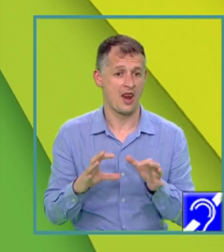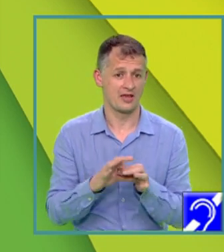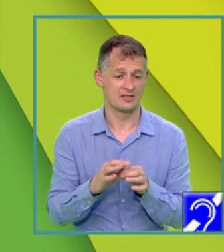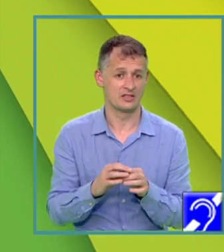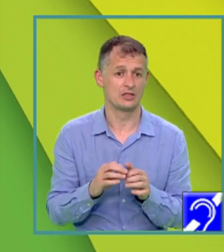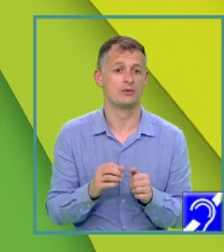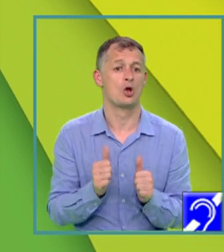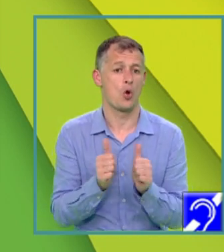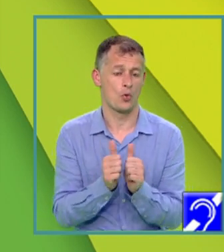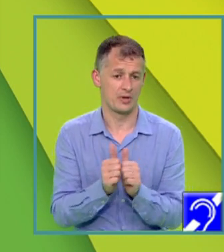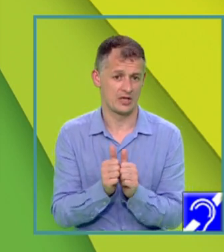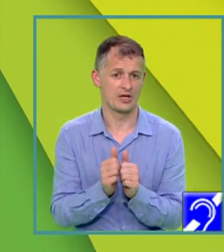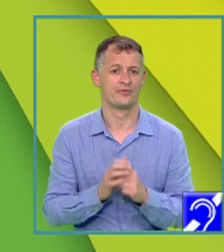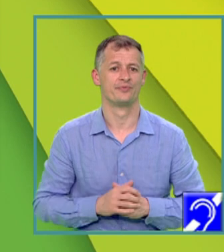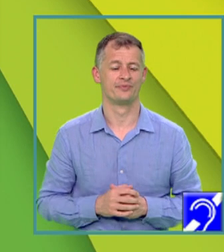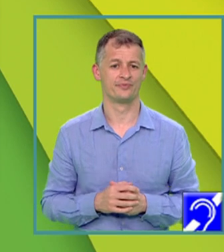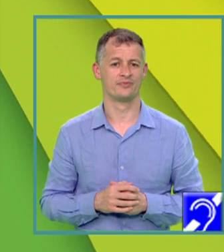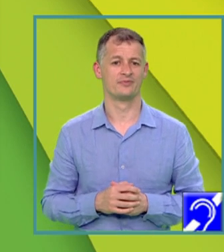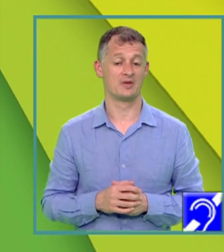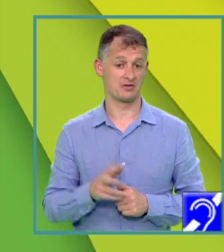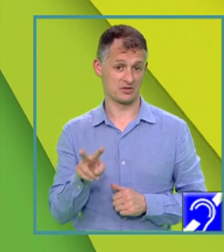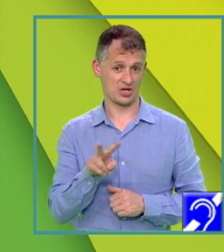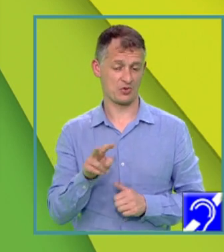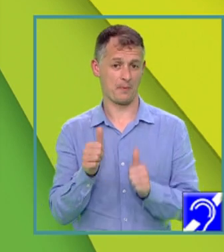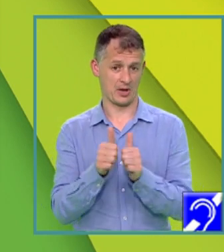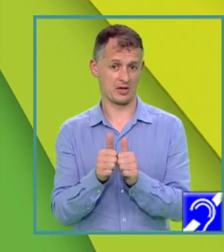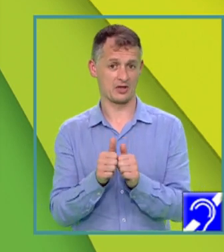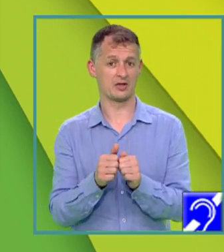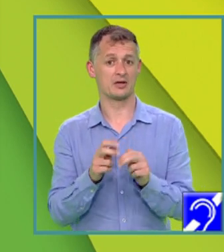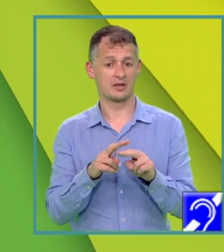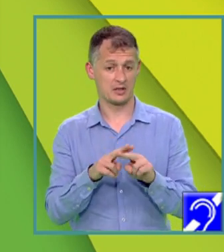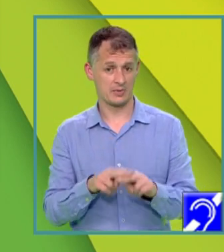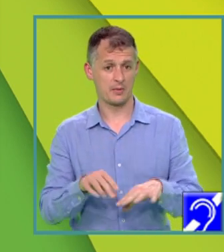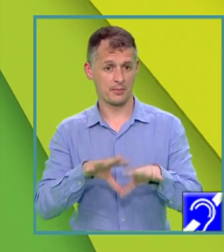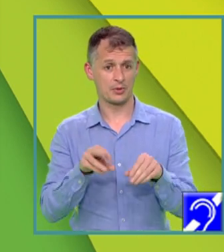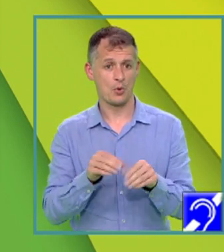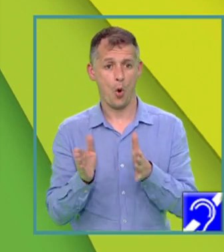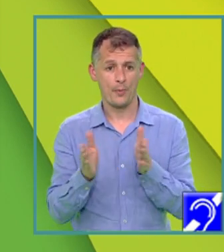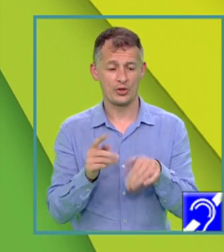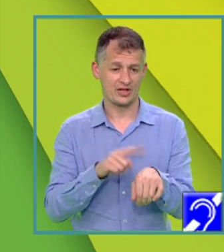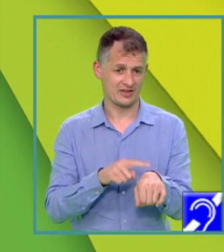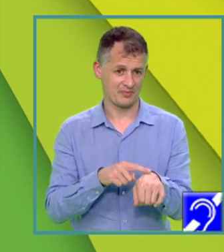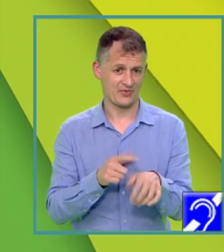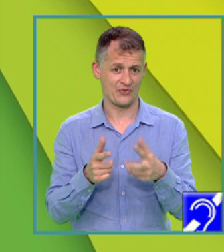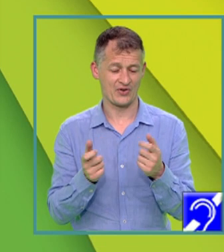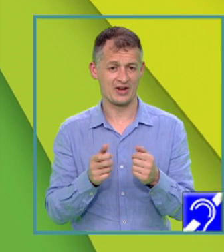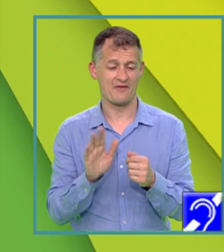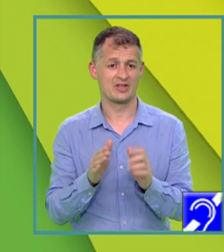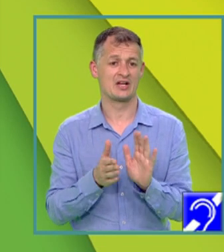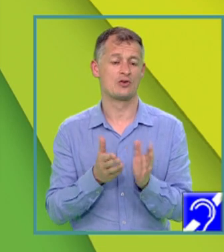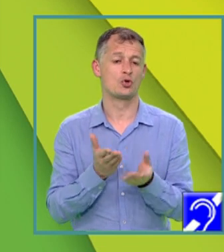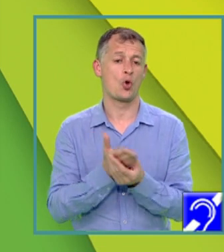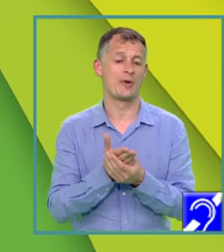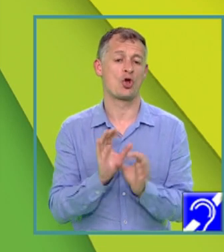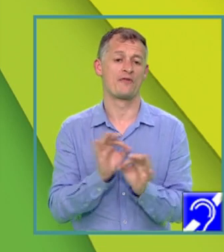sau coabitarea consensuală, partenerii stau împreună o perioadă de timp, fără a avea un act